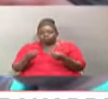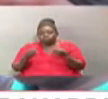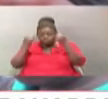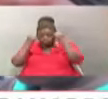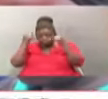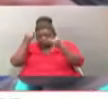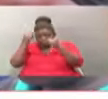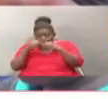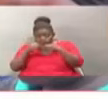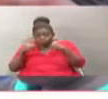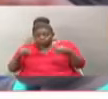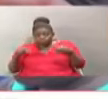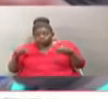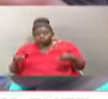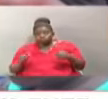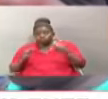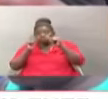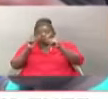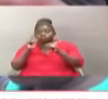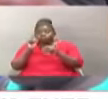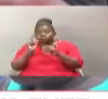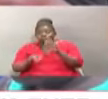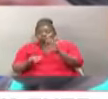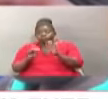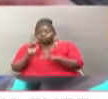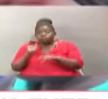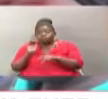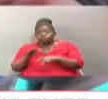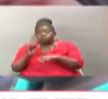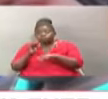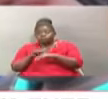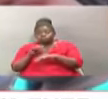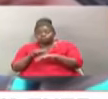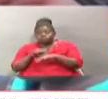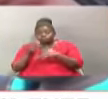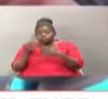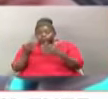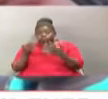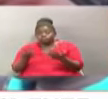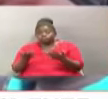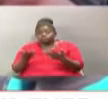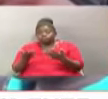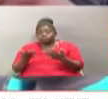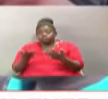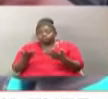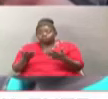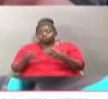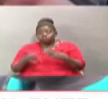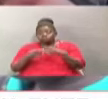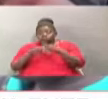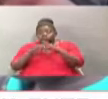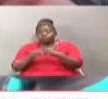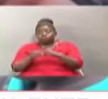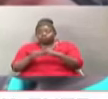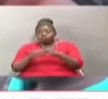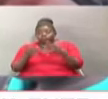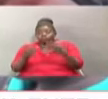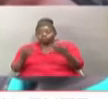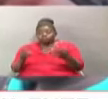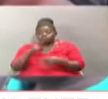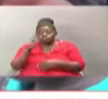Christmas. Bagenda kugenda kuma office gaabwe baita ba coordinators ba parish, ba coordinators ba